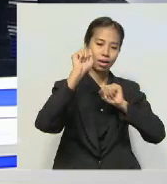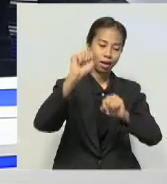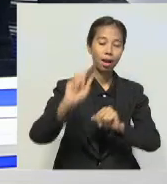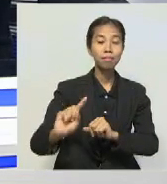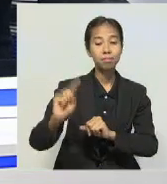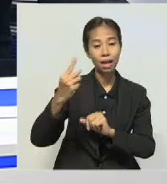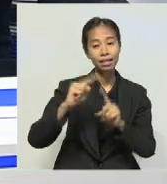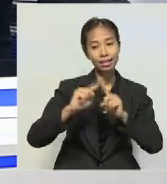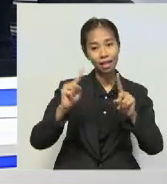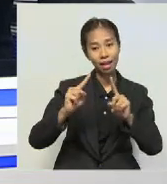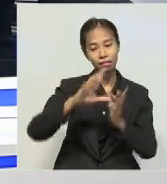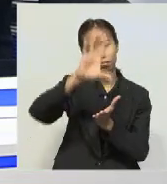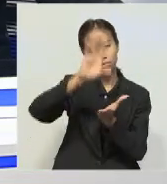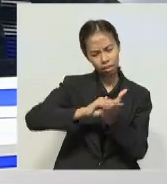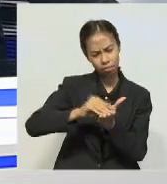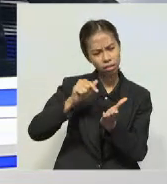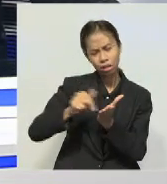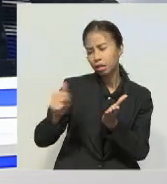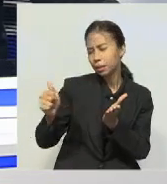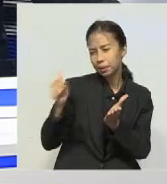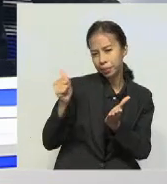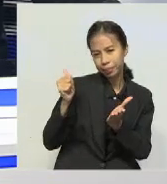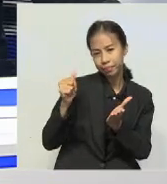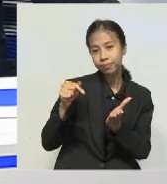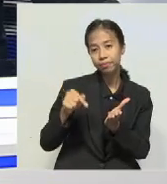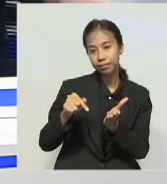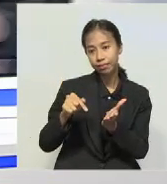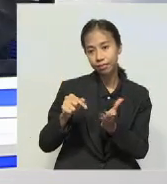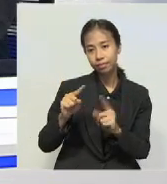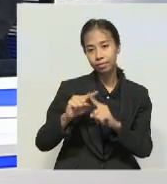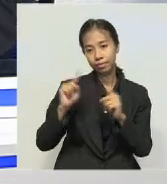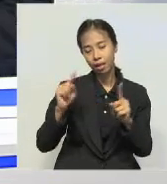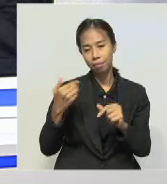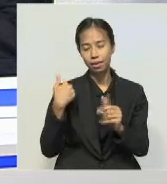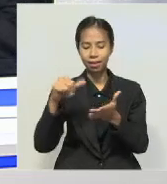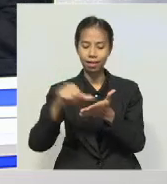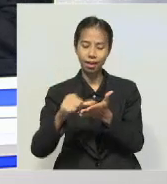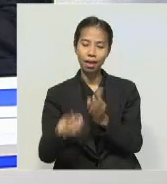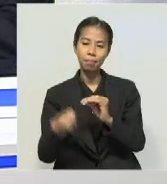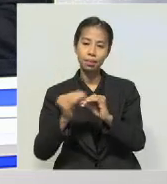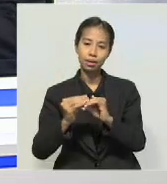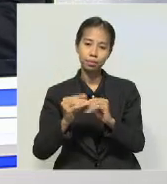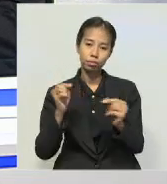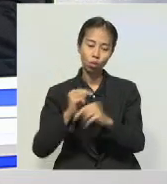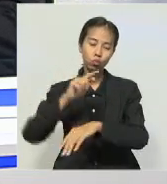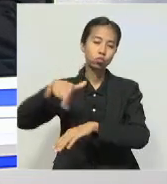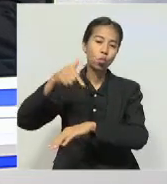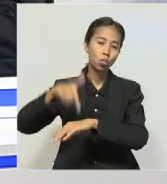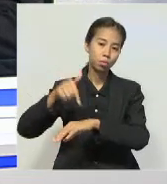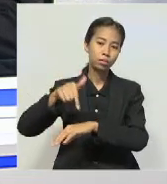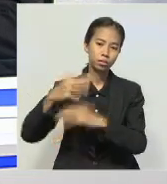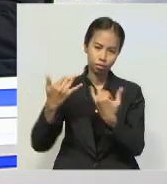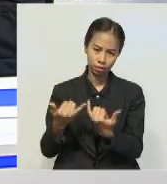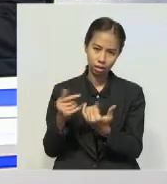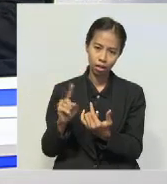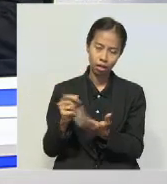ใหม่นะครับแต่เนื้อหาเนี่ยมันเป็นเนื้อหาเดิ ม นะครับแต่ว่ามีการปรับเปลี่ยนก็คือพื้นที่ของสวนลุมนะครับโดยรอบเนี่ยก็เ